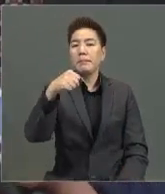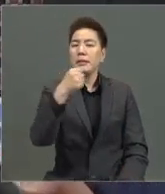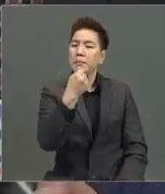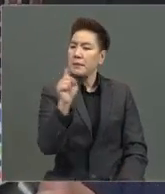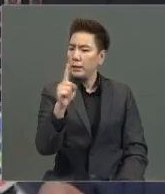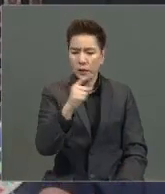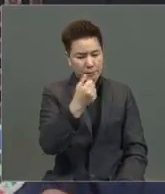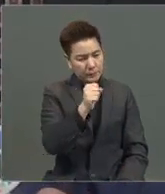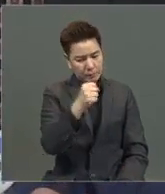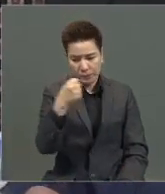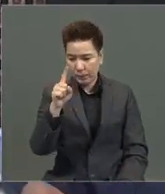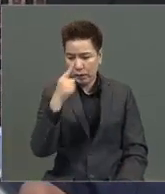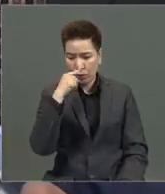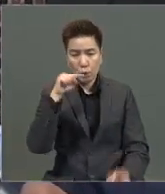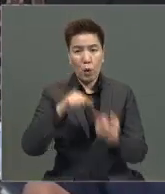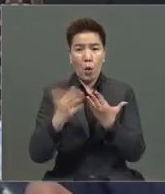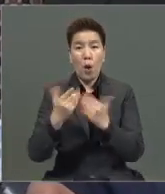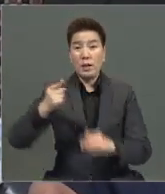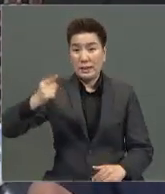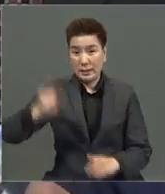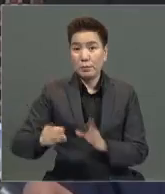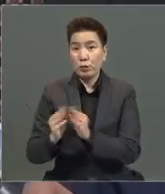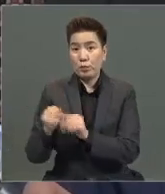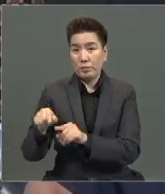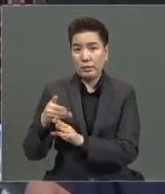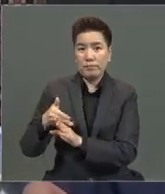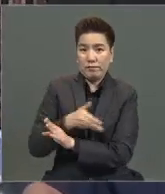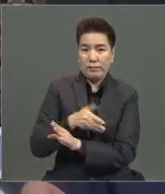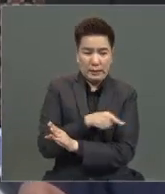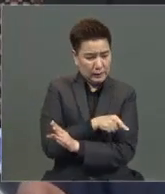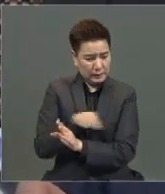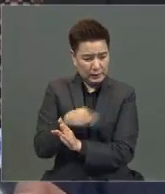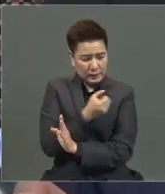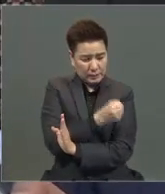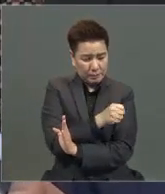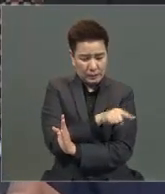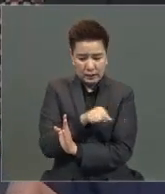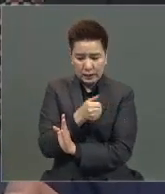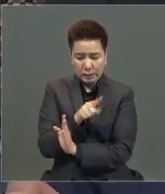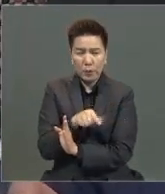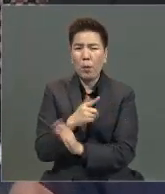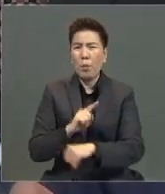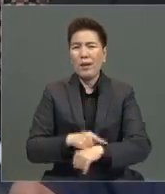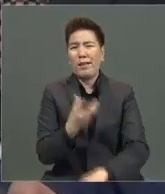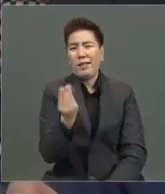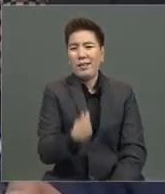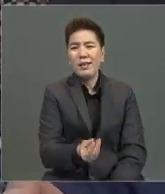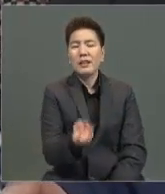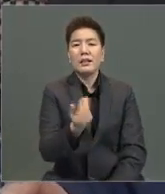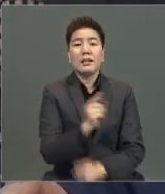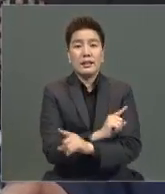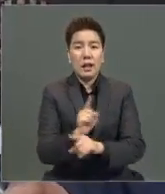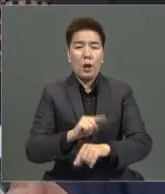วันกว่าจะถึงวันเปิดสภาสมัยสามัญนะครับมันเวลาก็เหลือเวลาไม่นานนักแต่ว่าเว